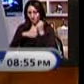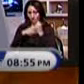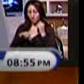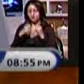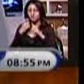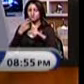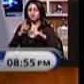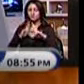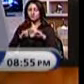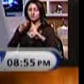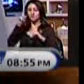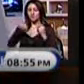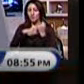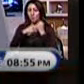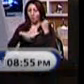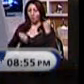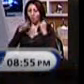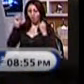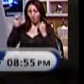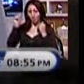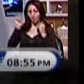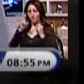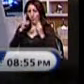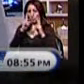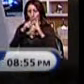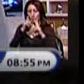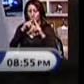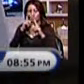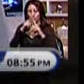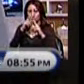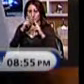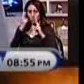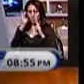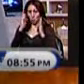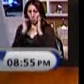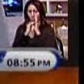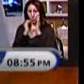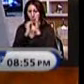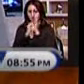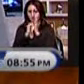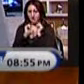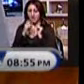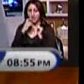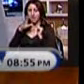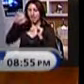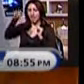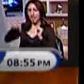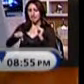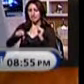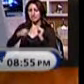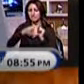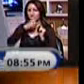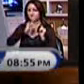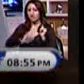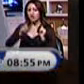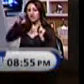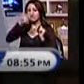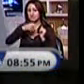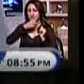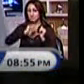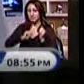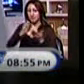عارف حضرتك الأوبرا الجمعة والسبت دي دول اليومين اللي أنت بتحجز في الأوبرا في باريس قبلها بفترة طويلة